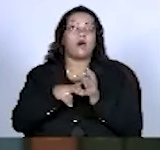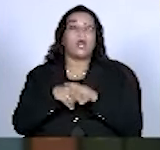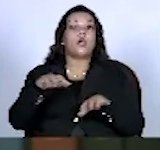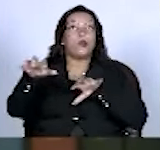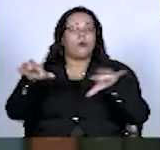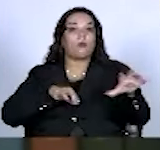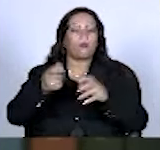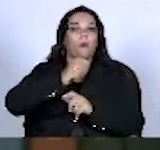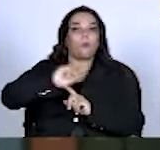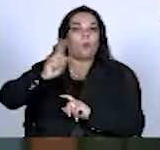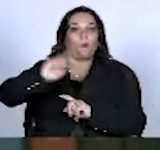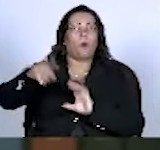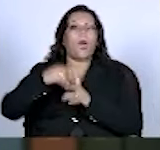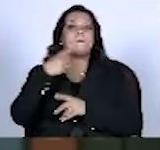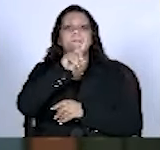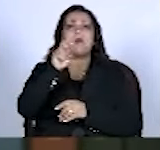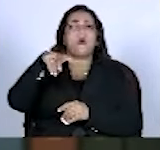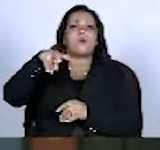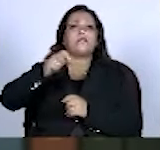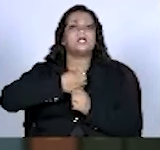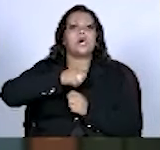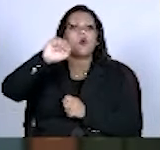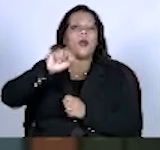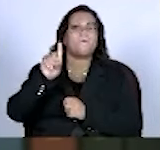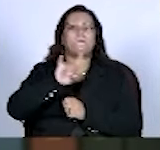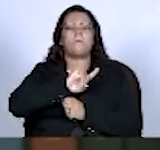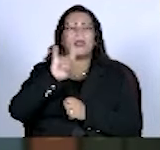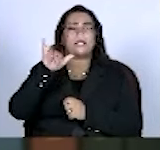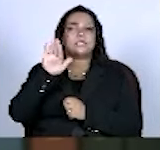اسرائيل حوالي 180 صاروخ